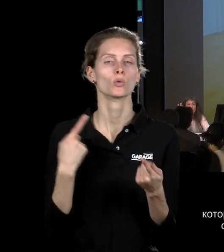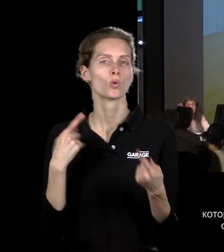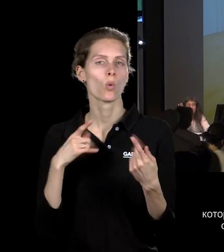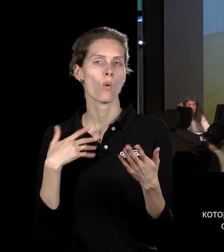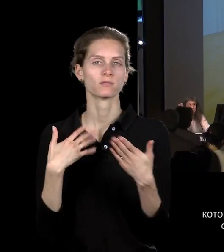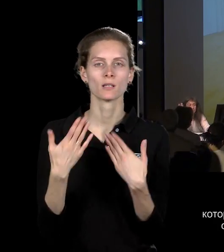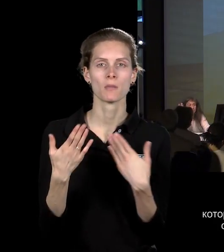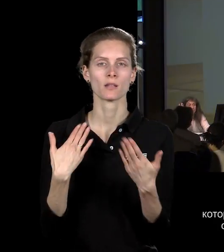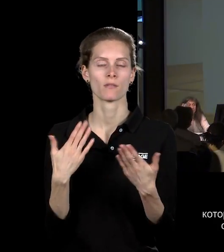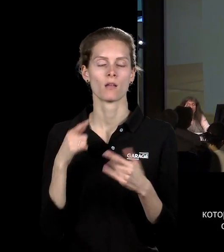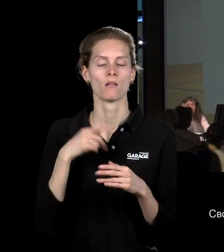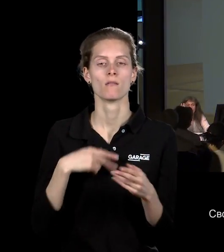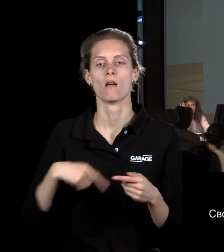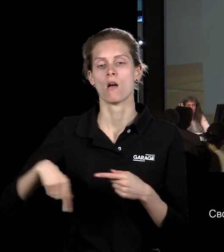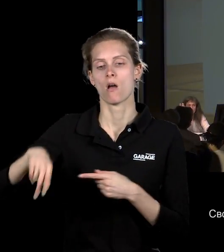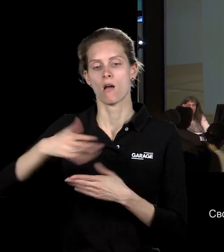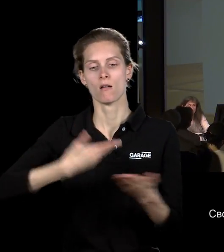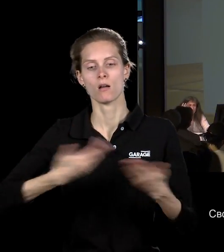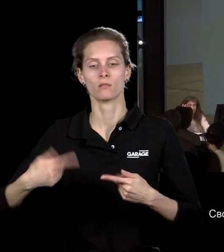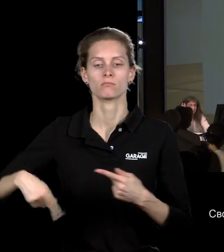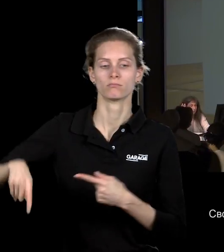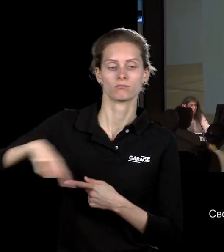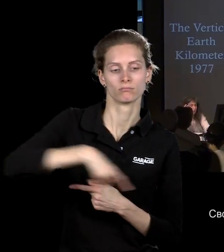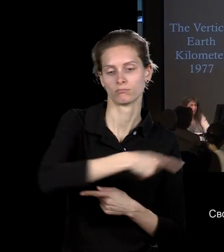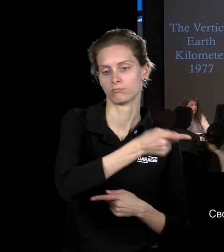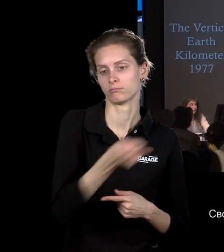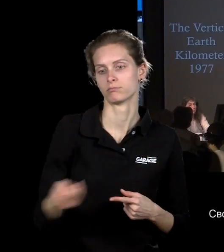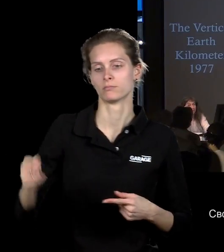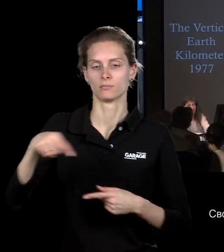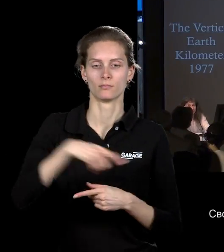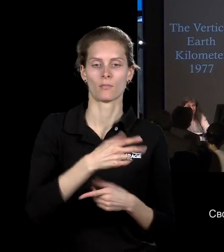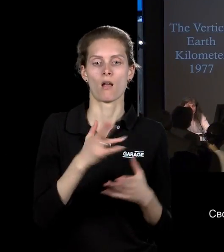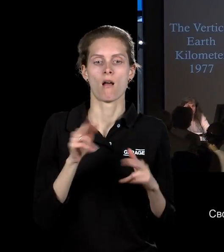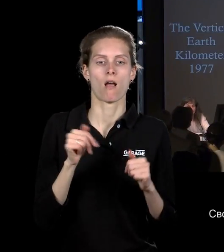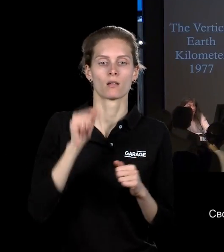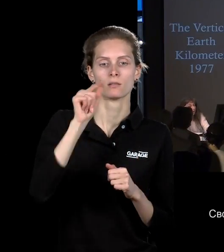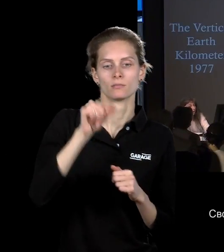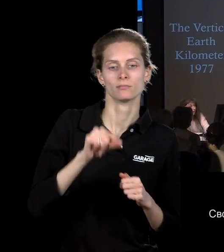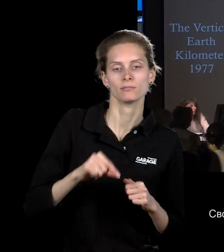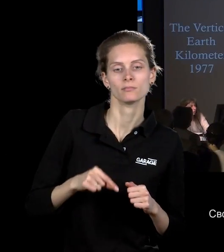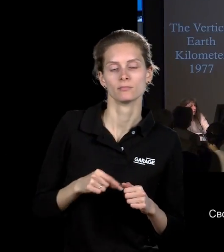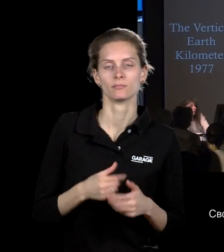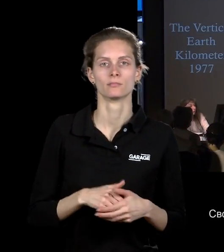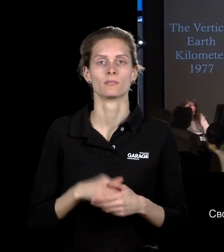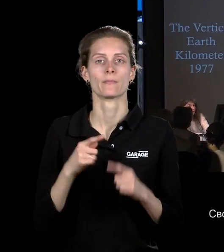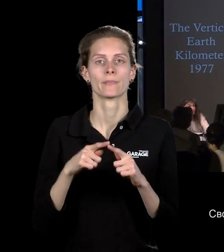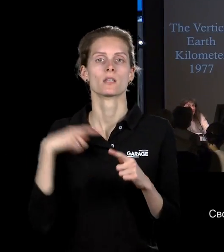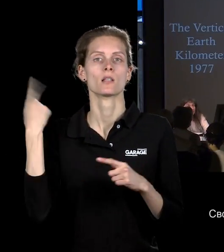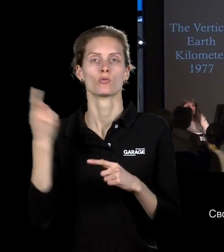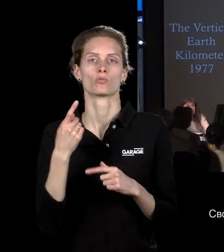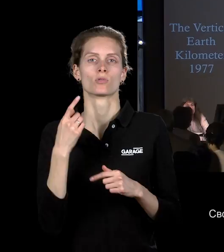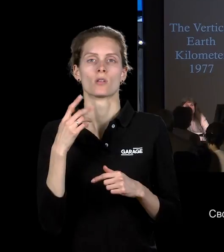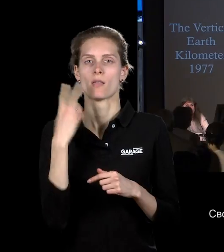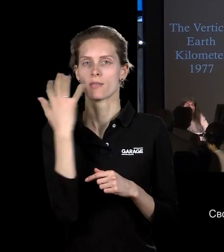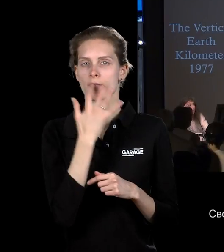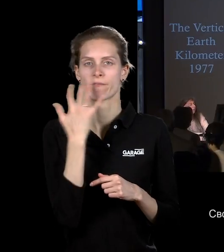предполагает какое-то с ним другое взаимодействие. Как ты будешь ходить в пространстве, размеченном таким образом. Свой следующий, наверное,